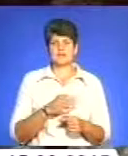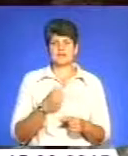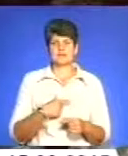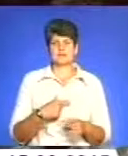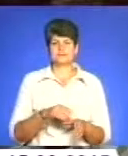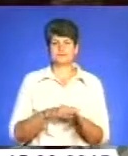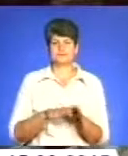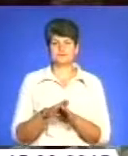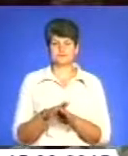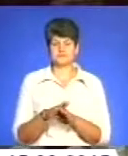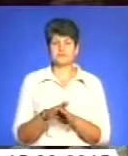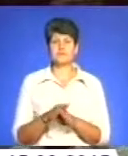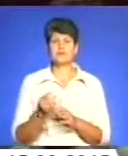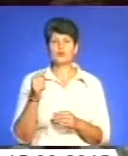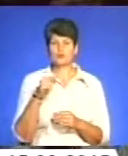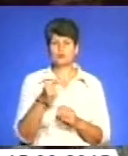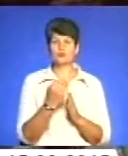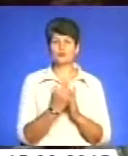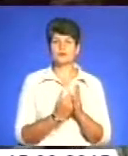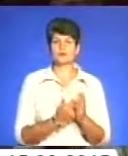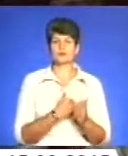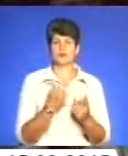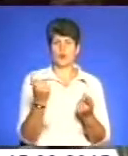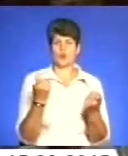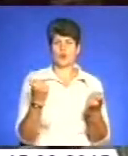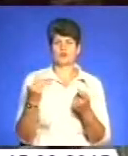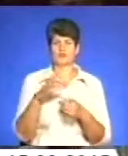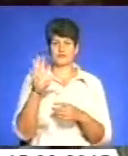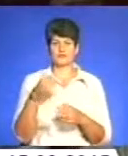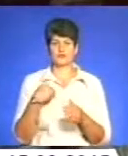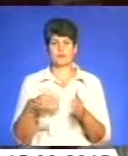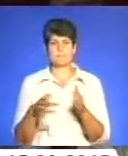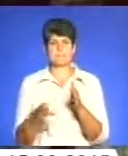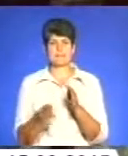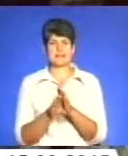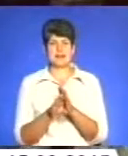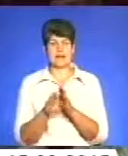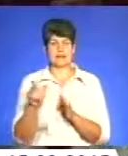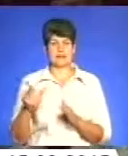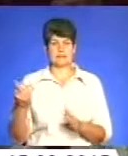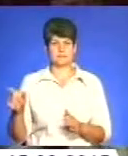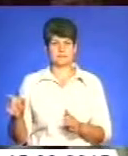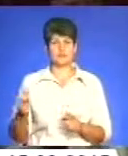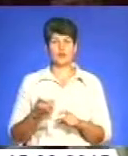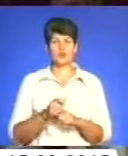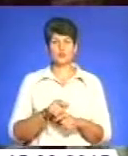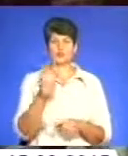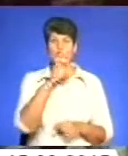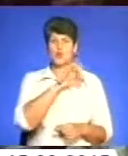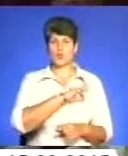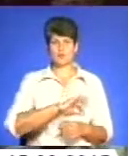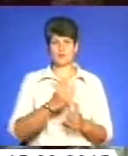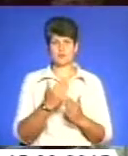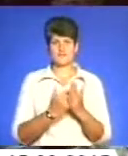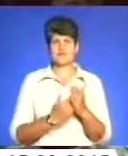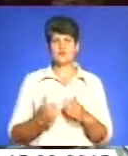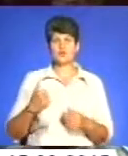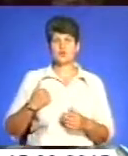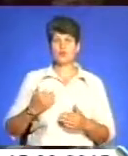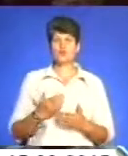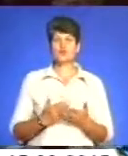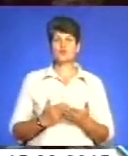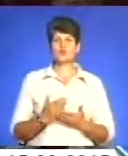Роман Керницький. Тож до програми заохочував усіх своїх підлеглих. Дуже корисна програма, тому що військовослужбовці,